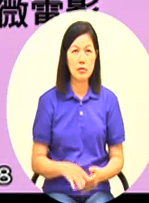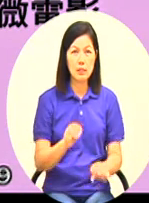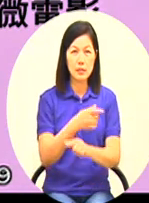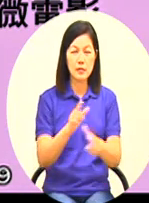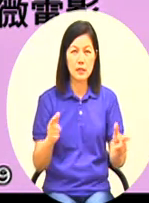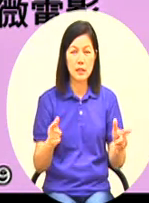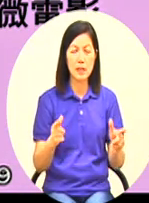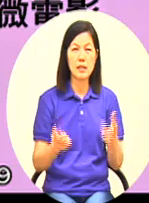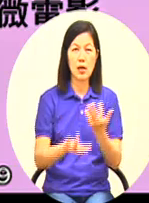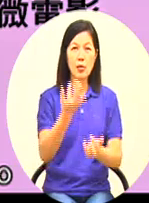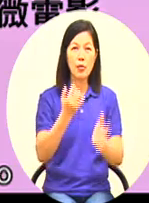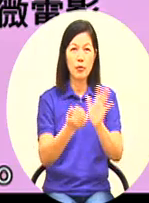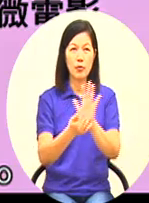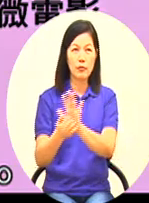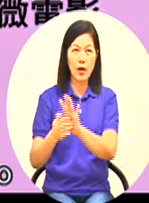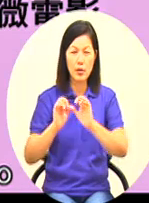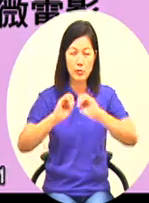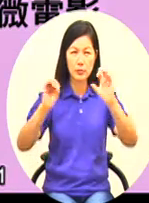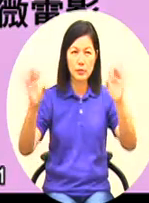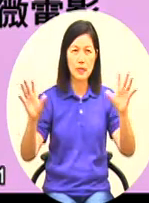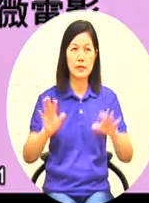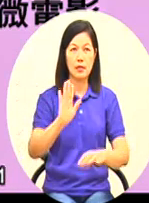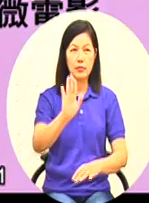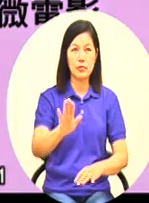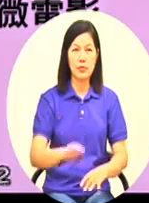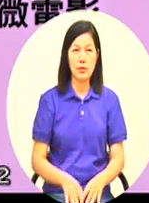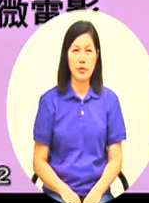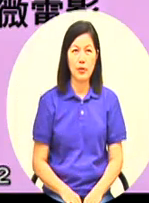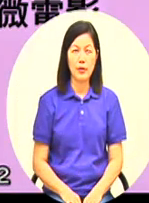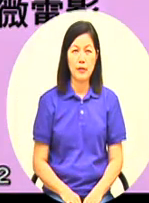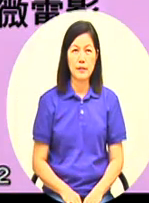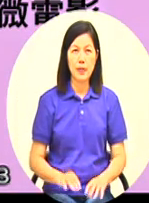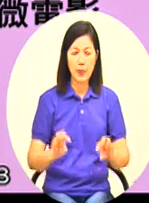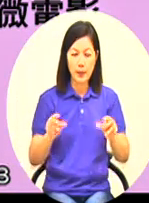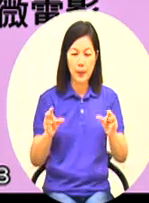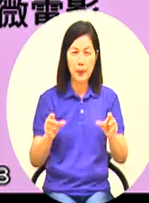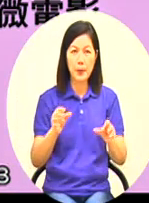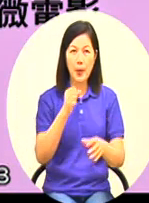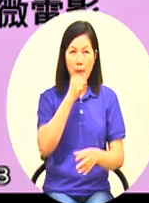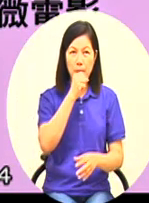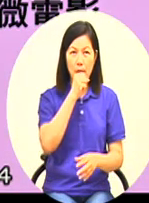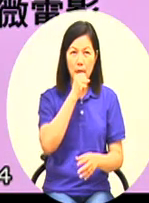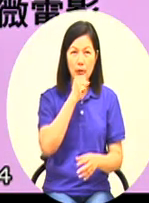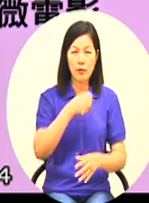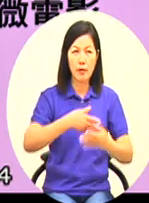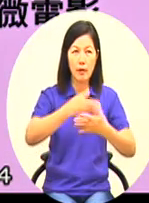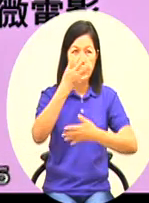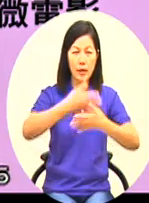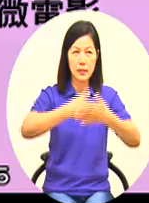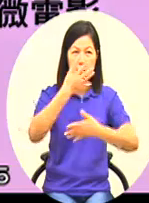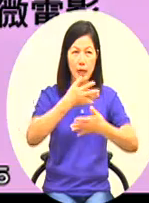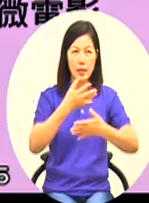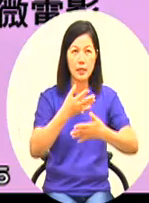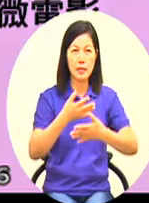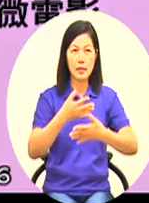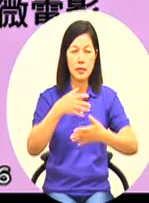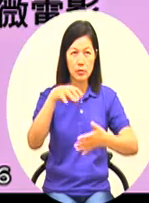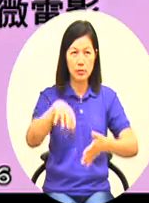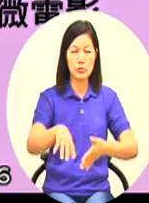导管道那像是我们广播电台的录音还是电影院还有电子看